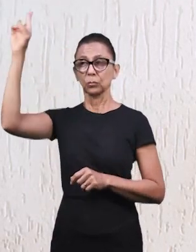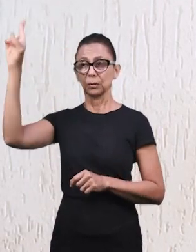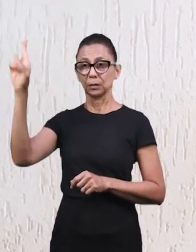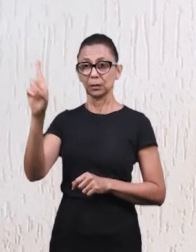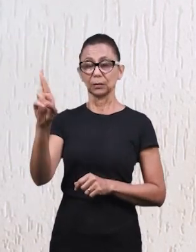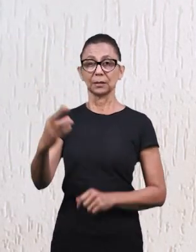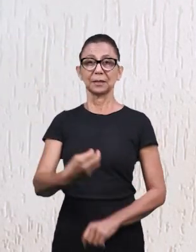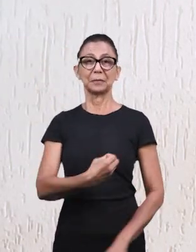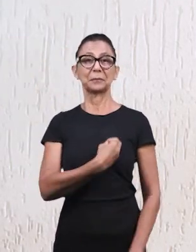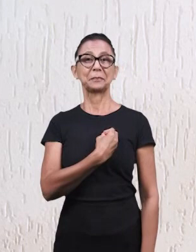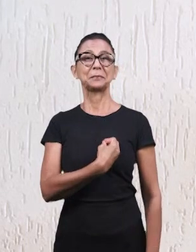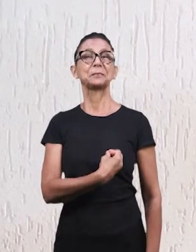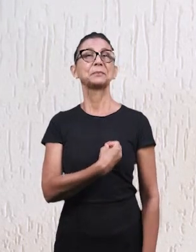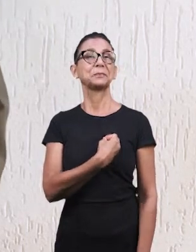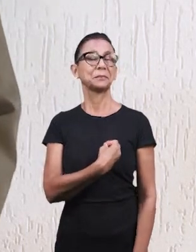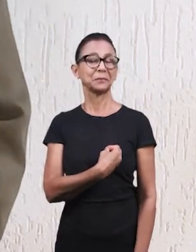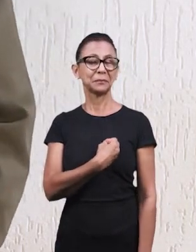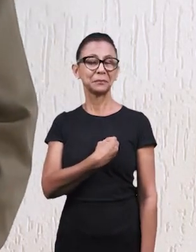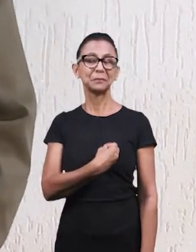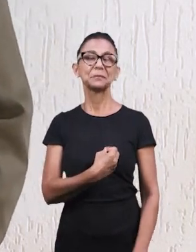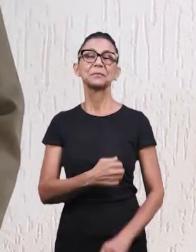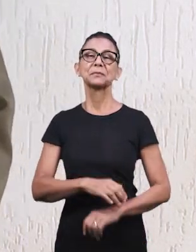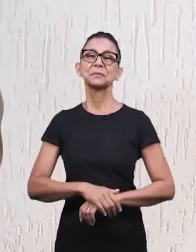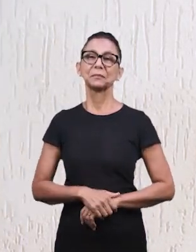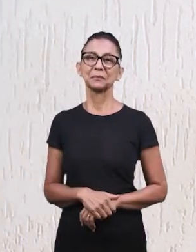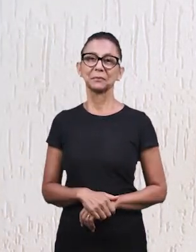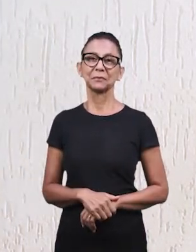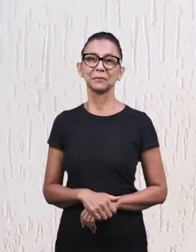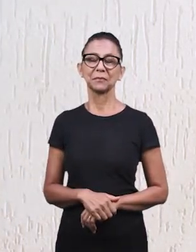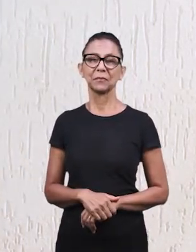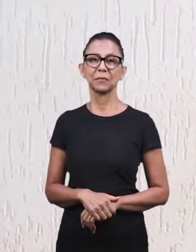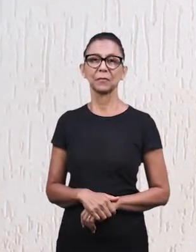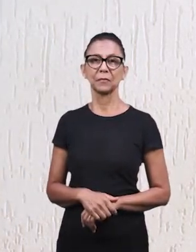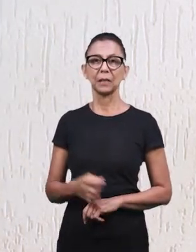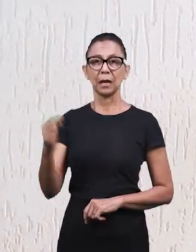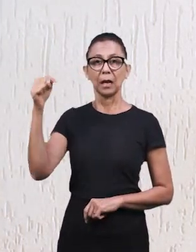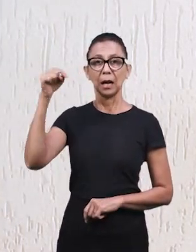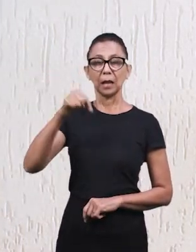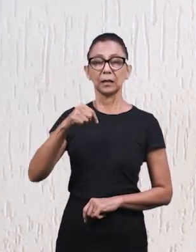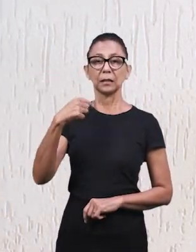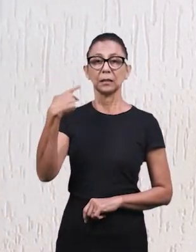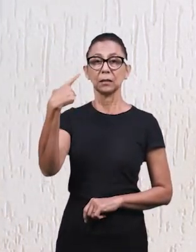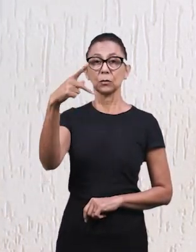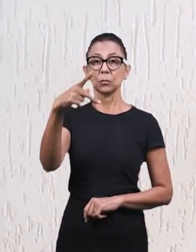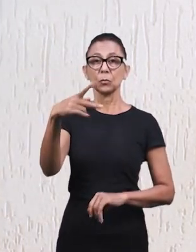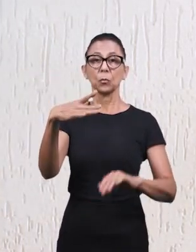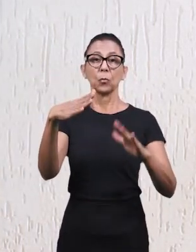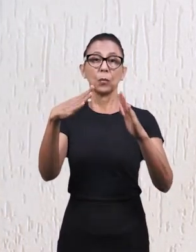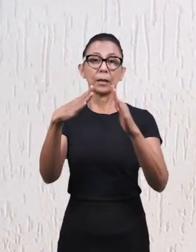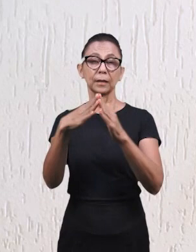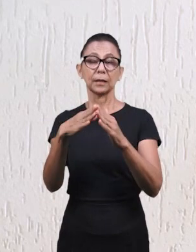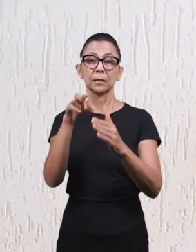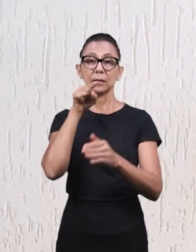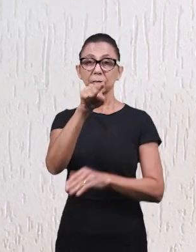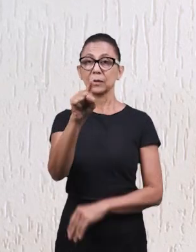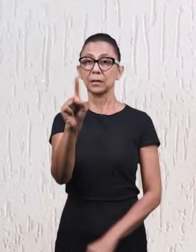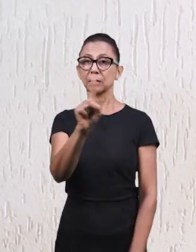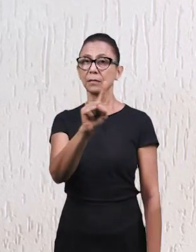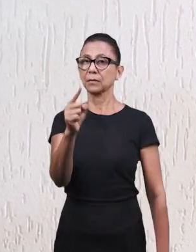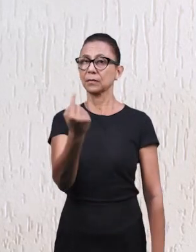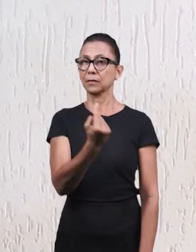вами. Господь вместе с вами в вашем доме, вас там уже